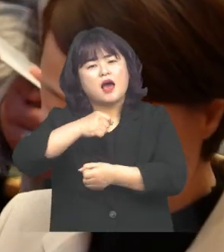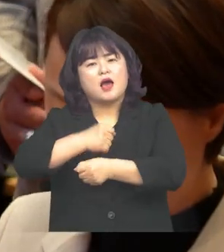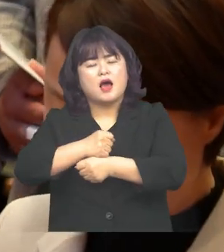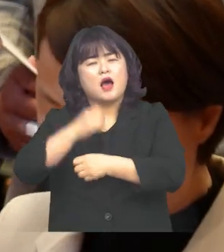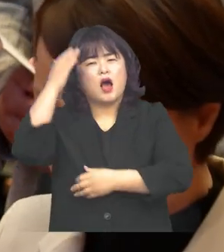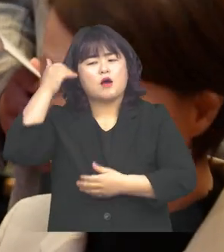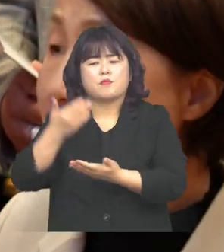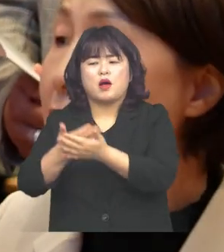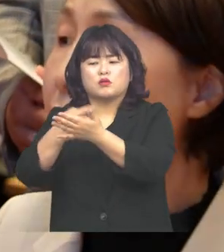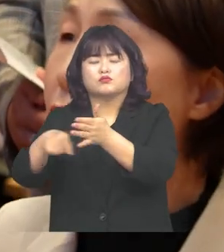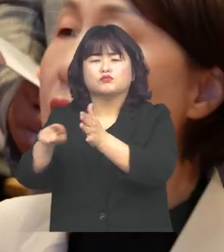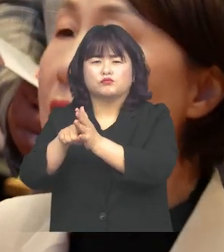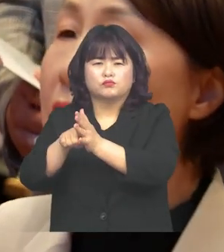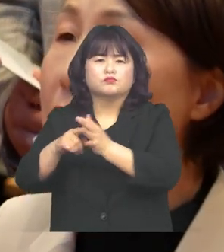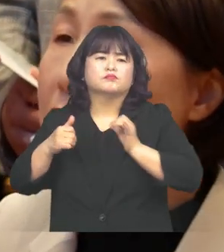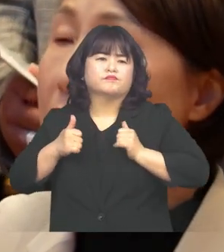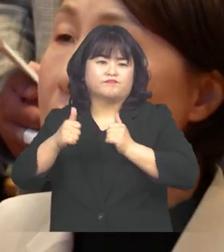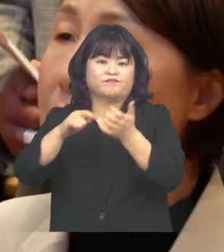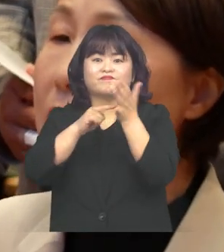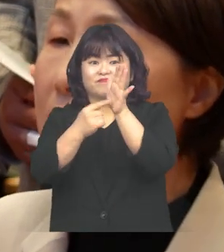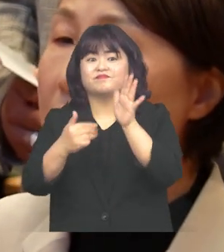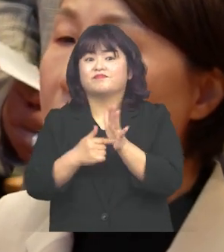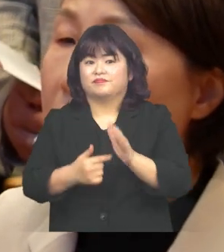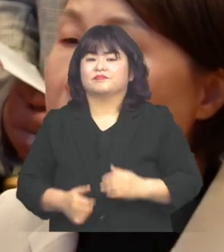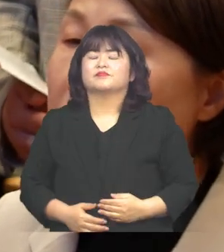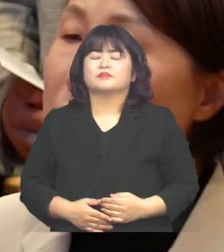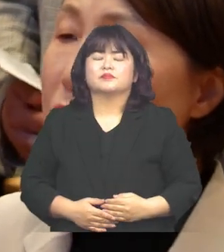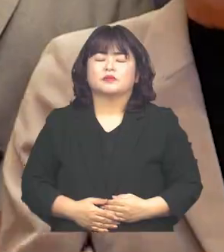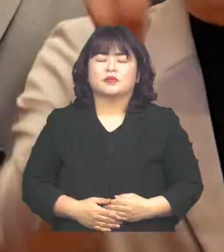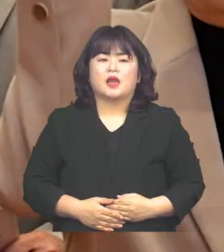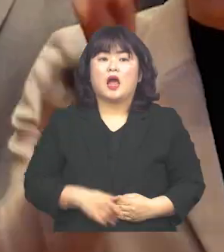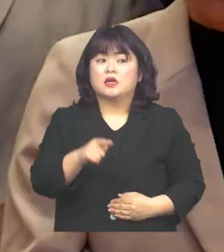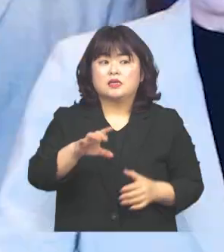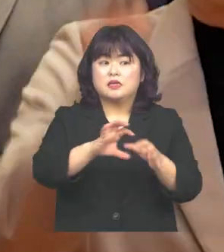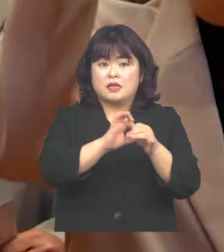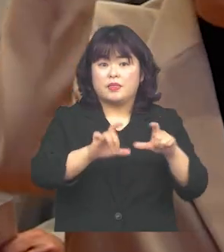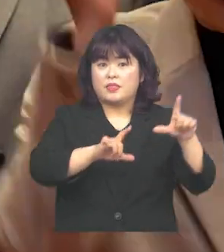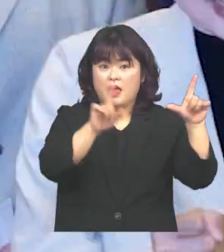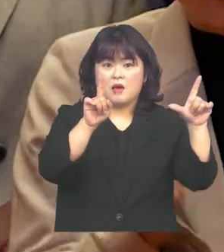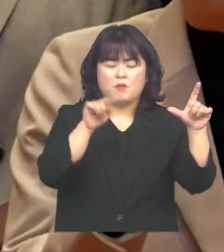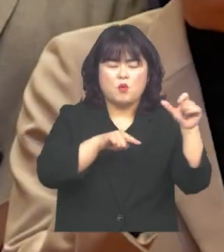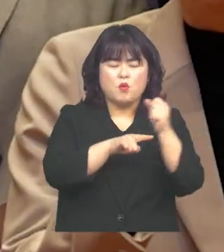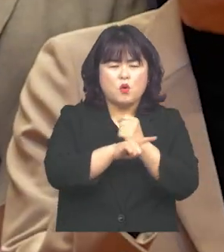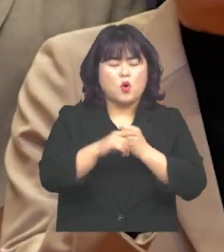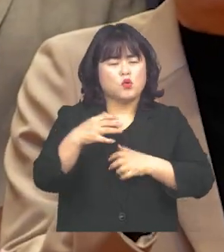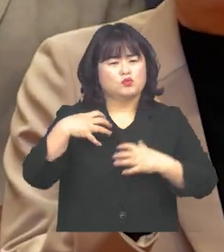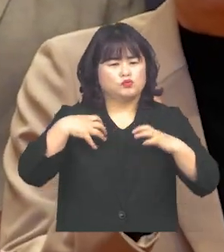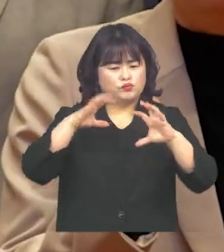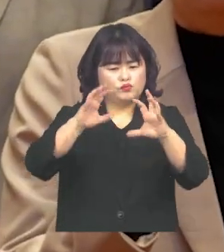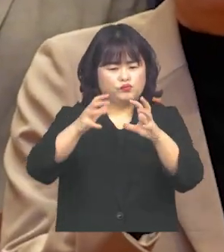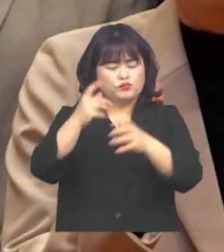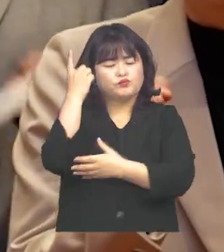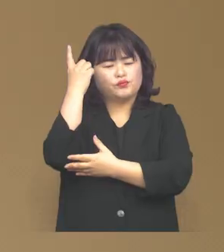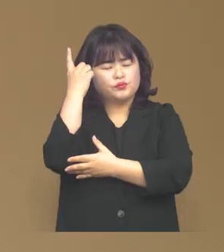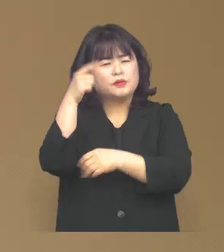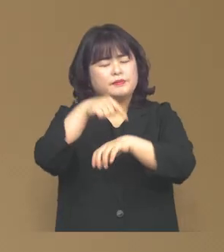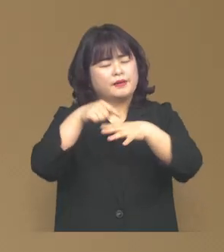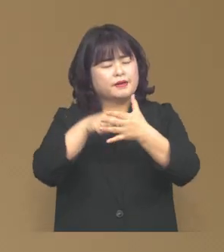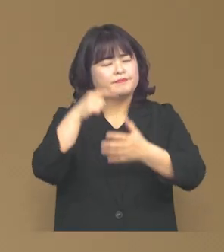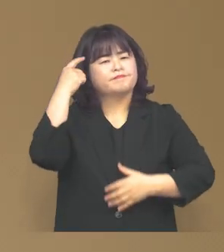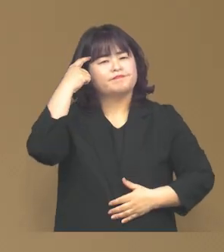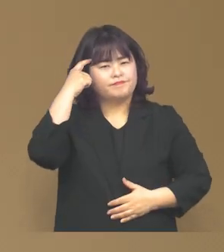계승해 대한민국을 더욱 발전시켜야 한다고 말했습니다. 재향 군인의 날은 국토 방위에 대한 인식을 새롭게